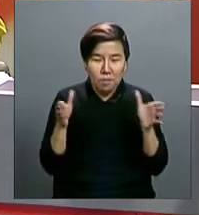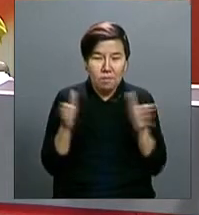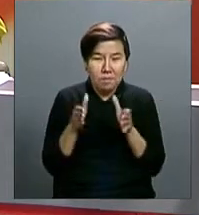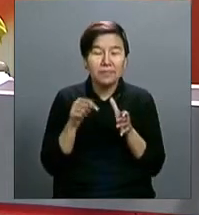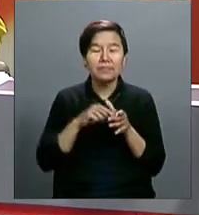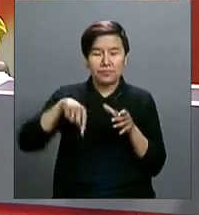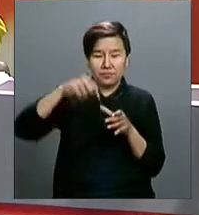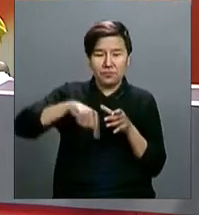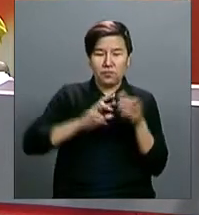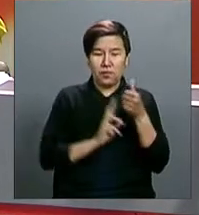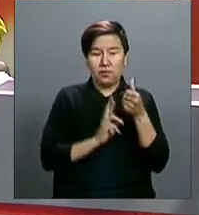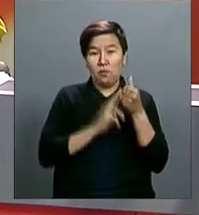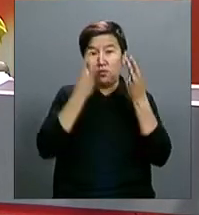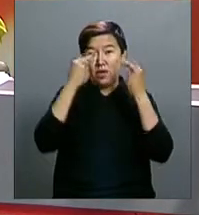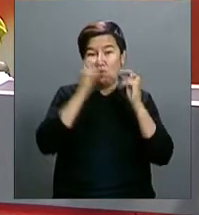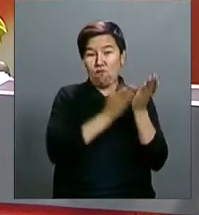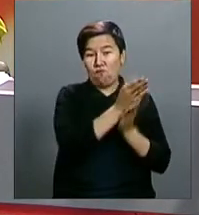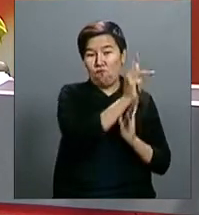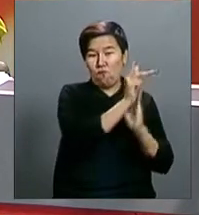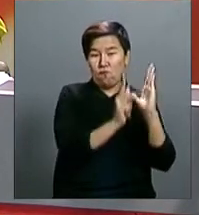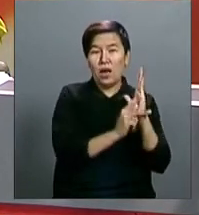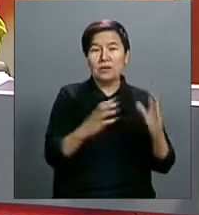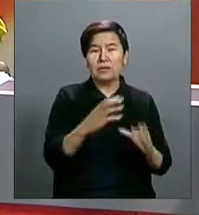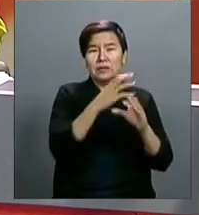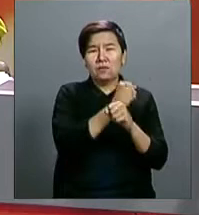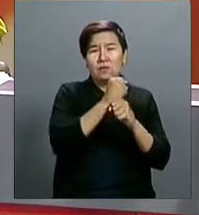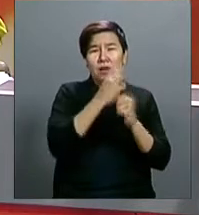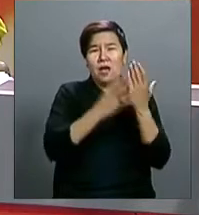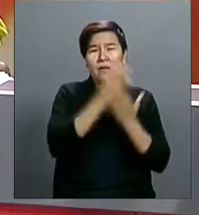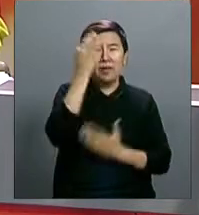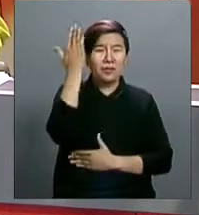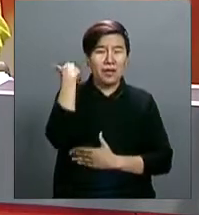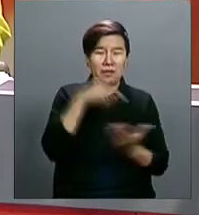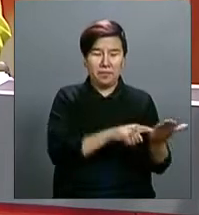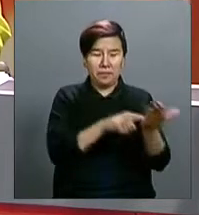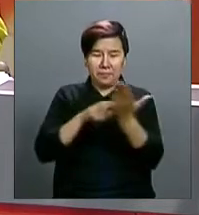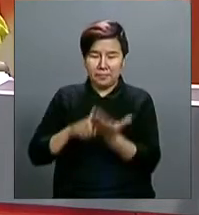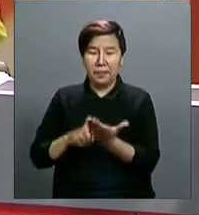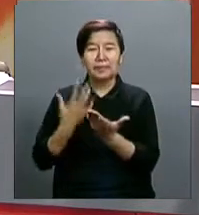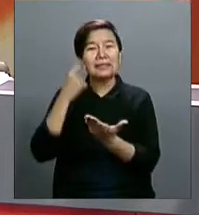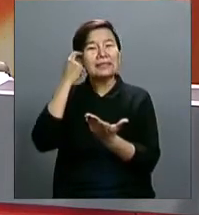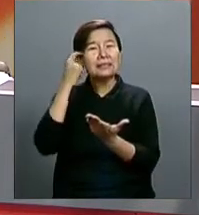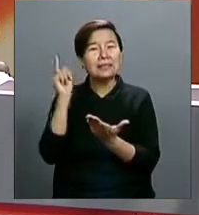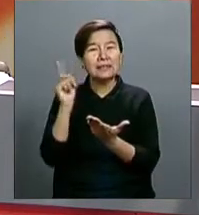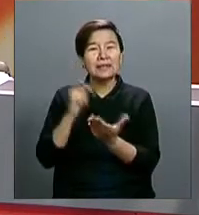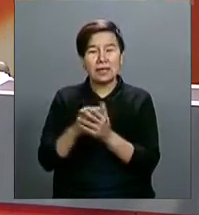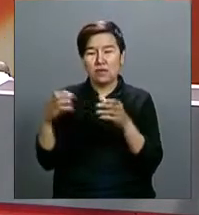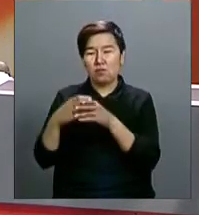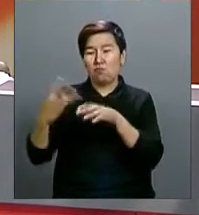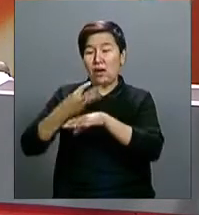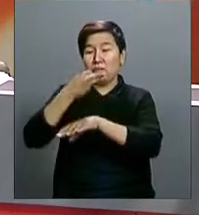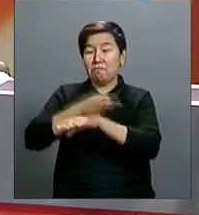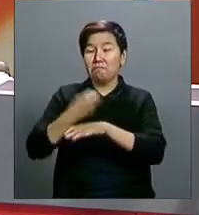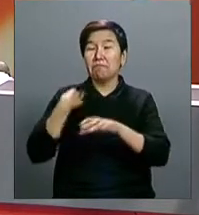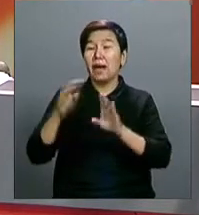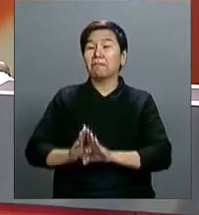รองนายกรัฐมนตรีฝ่ายกฎหมายได้สรุปเอาไว้เมื่อสัปดาห์ที่แล้วนั้นมาพิจารณาประกาศคลายล็อกให้กับพรรคการเมืองค่ะ ซึ่งนอกจ